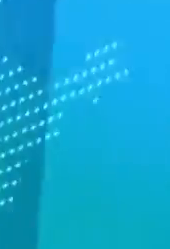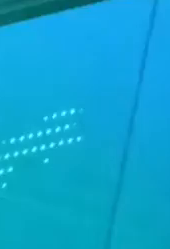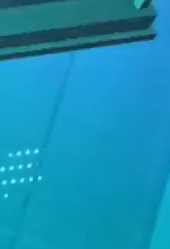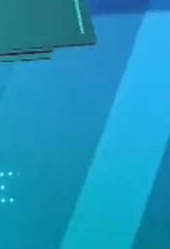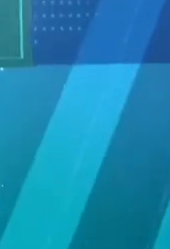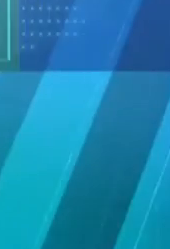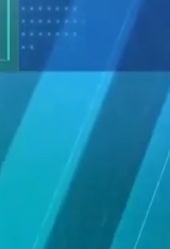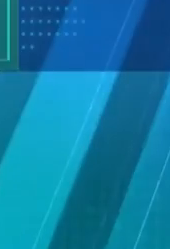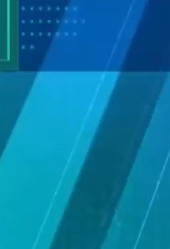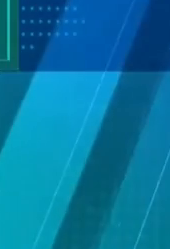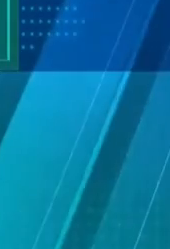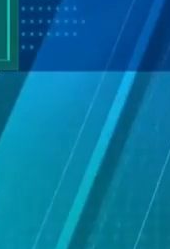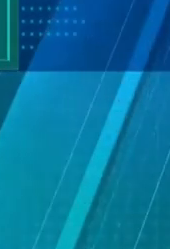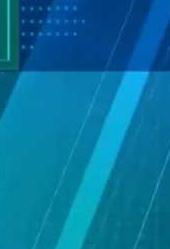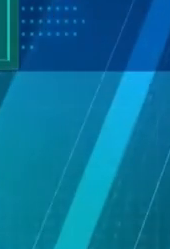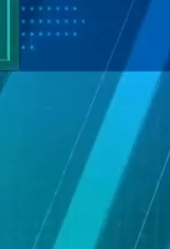Музика